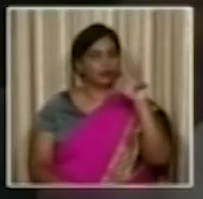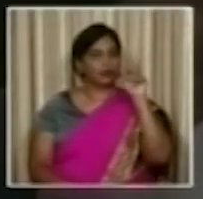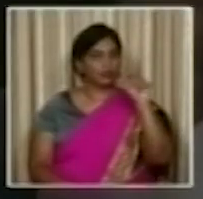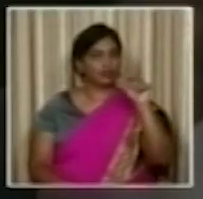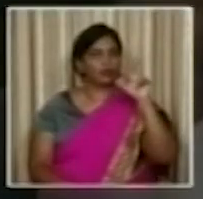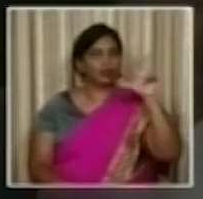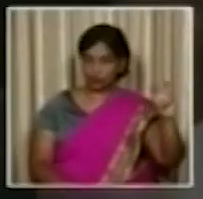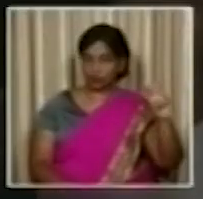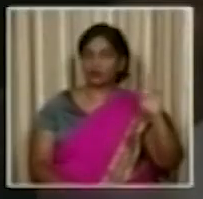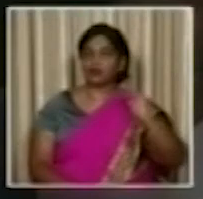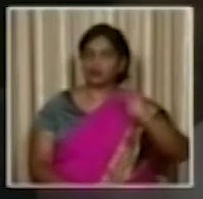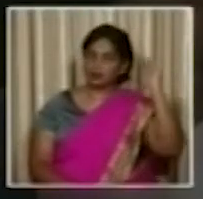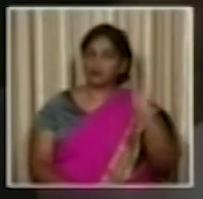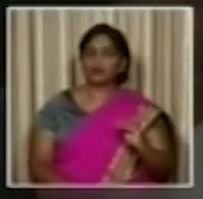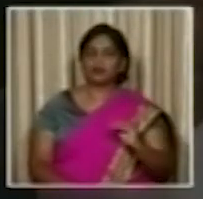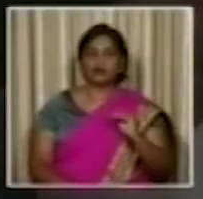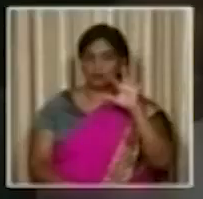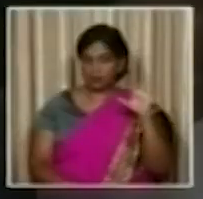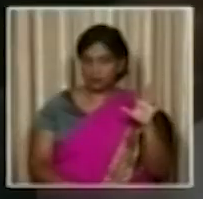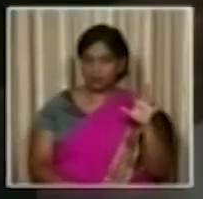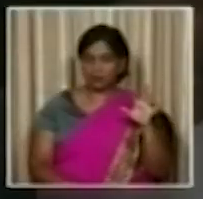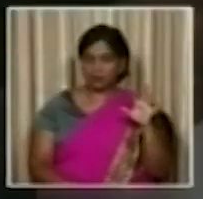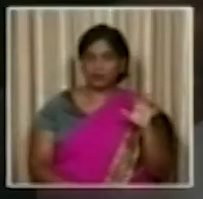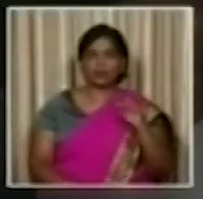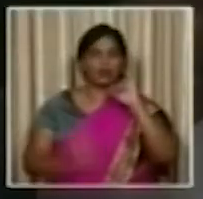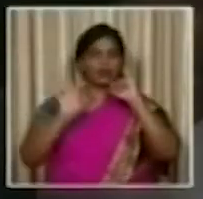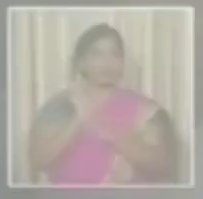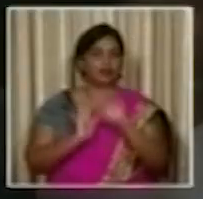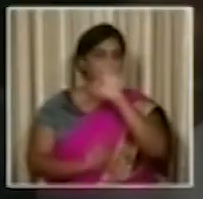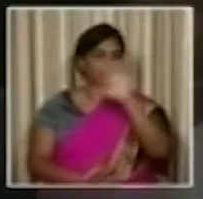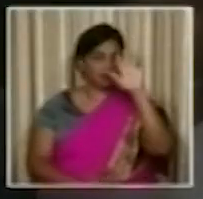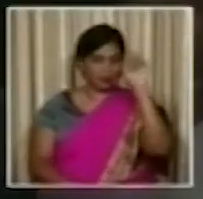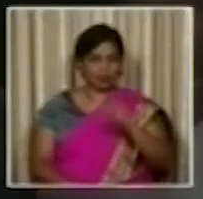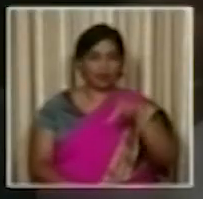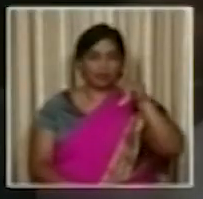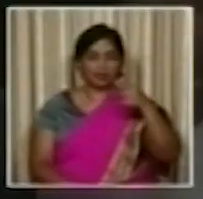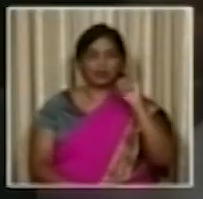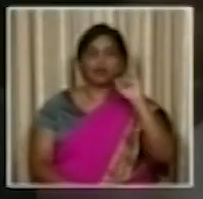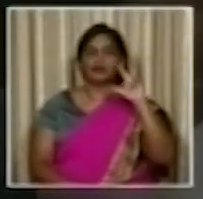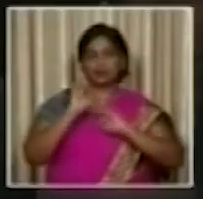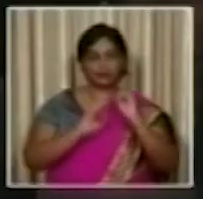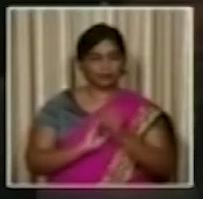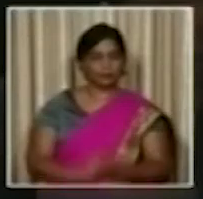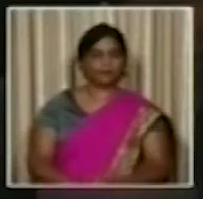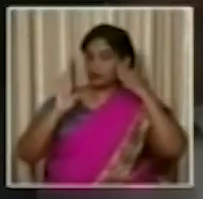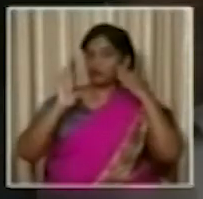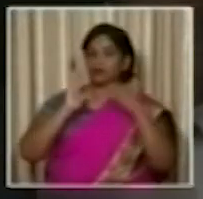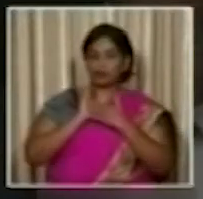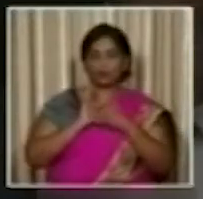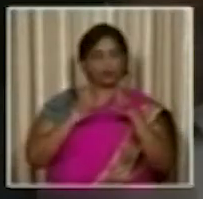இலங்கை மத்திய வங்கியினால் மேற்கொள்ளப்பட்ட விடயங்கள் குறிப்பிடத்தக்க அளவு அதிகரித்தன. பதவி விலகிய அதிகாரிகளின் எண்ணிக்கையும் கூடுதலாக